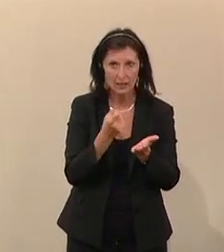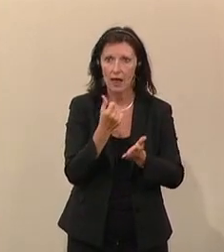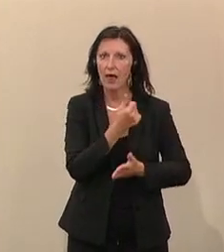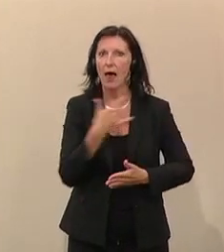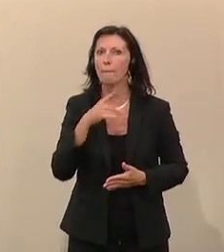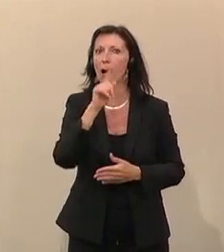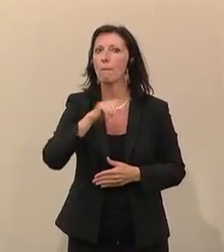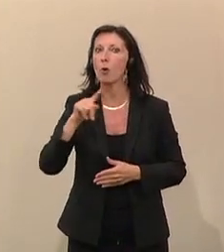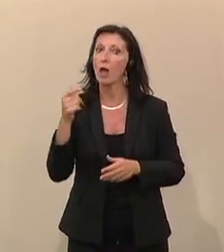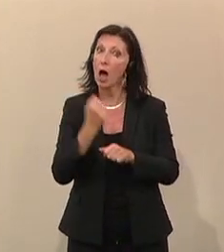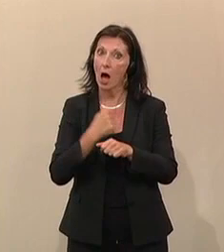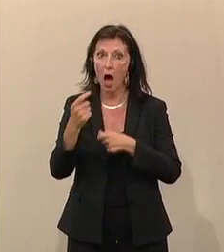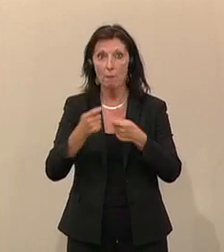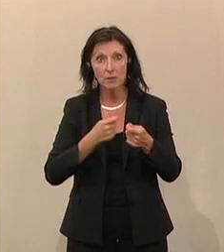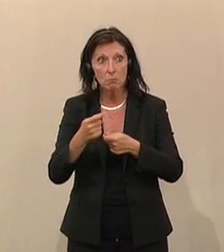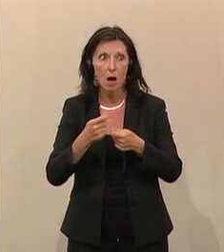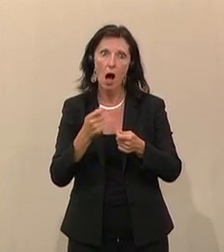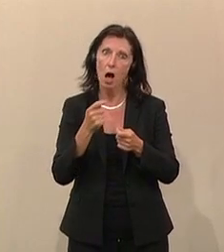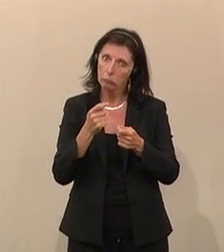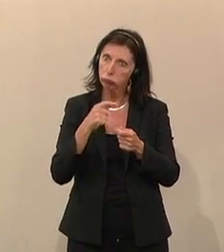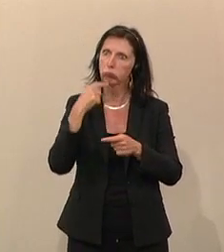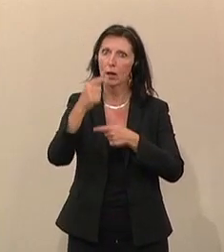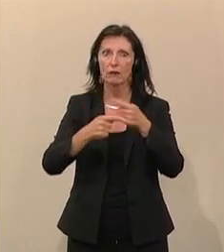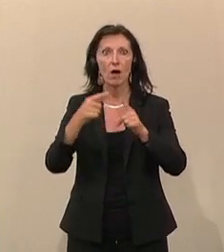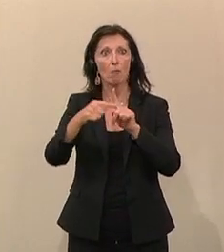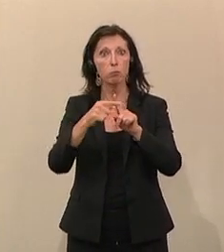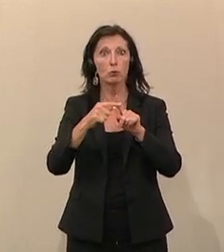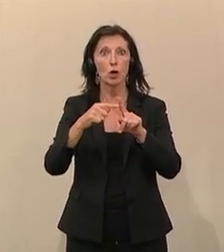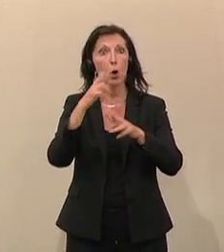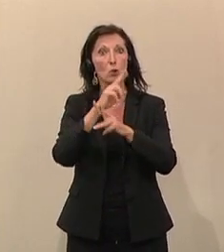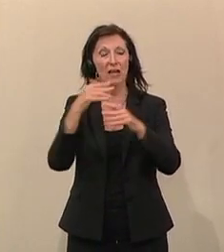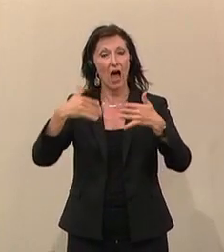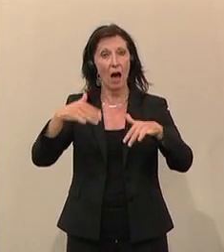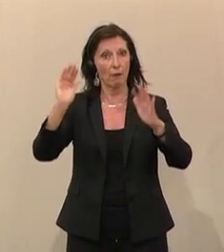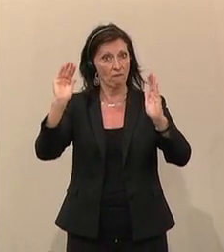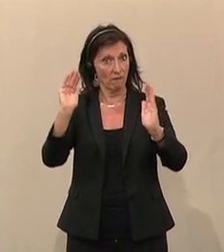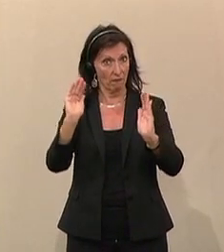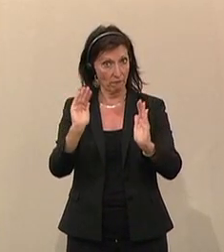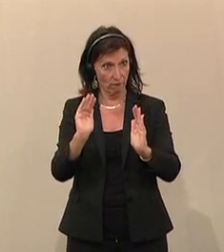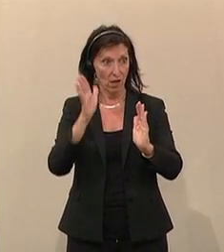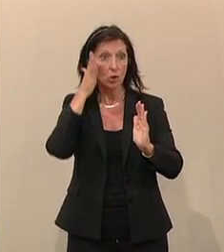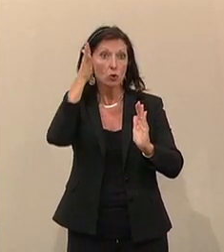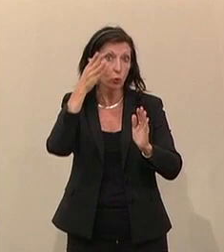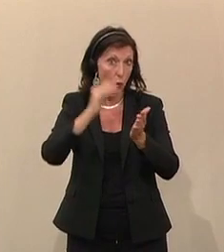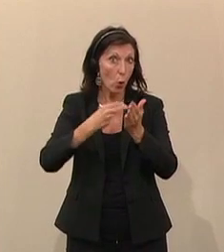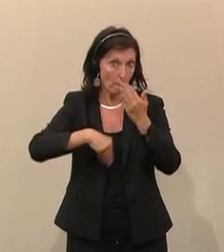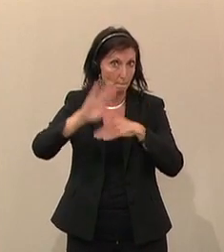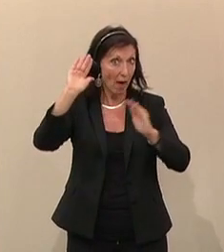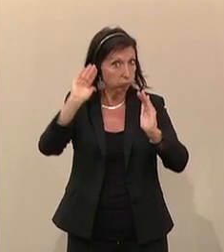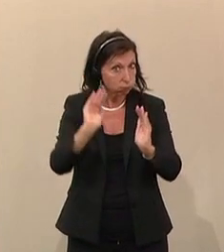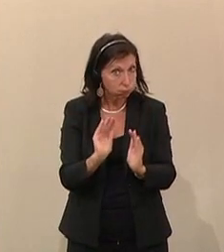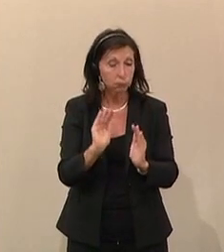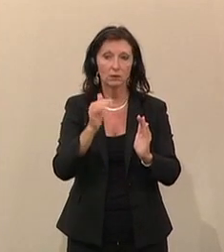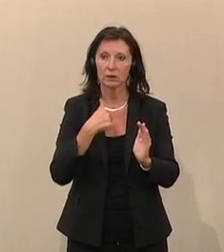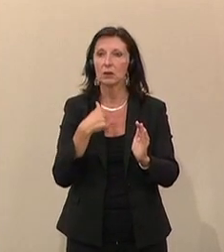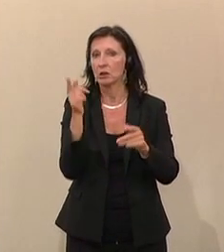entwickelte er sich gott sei dank positiv die arbeitslosigkeit sind in österreich soll auch weiterhin sinken ich nehme